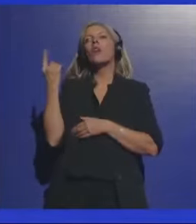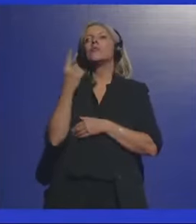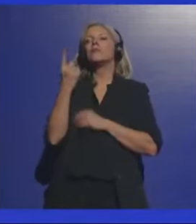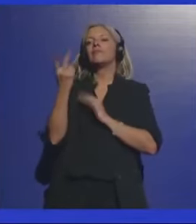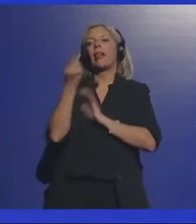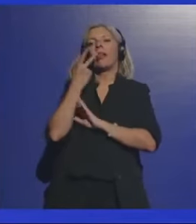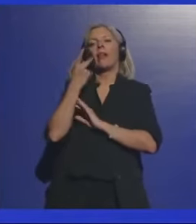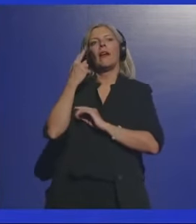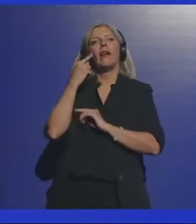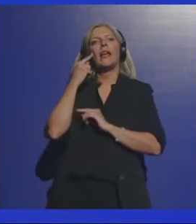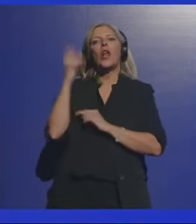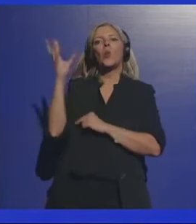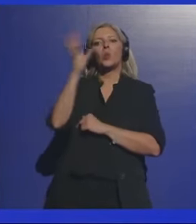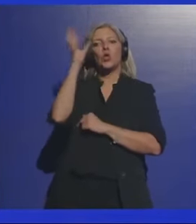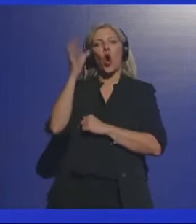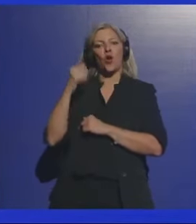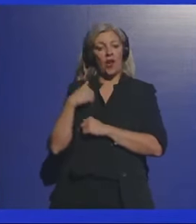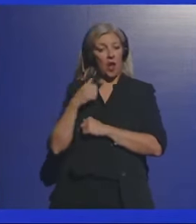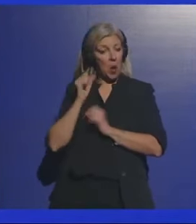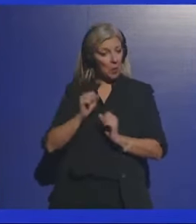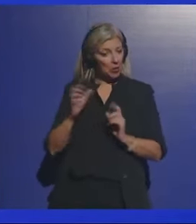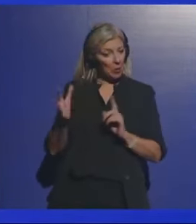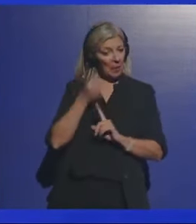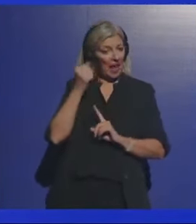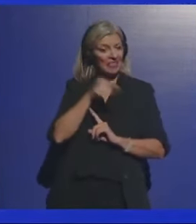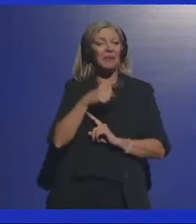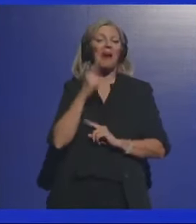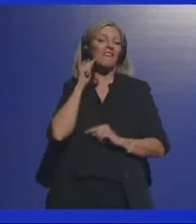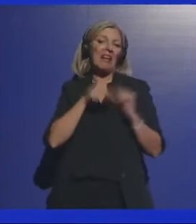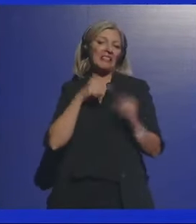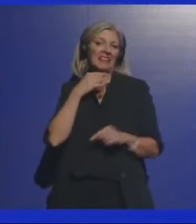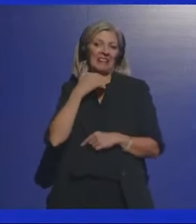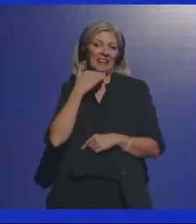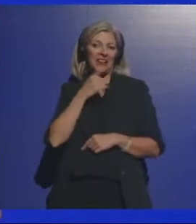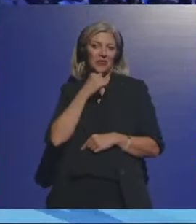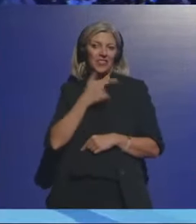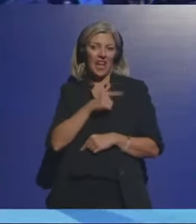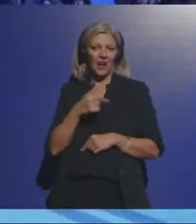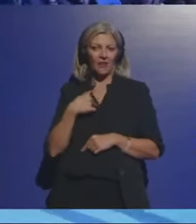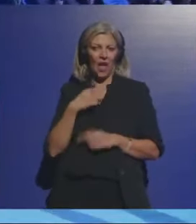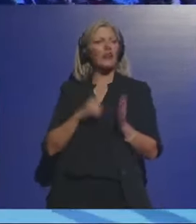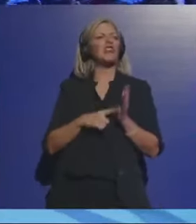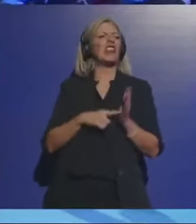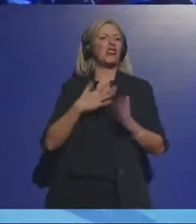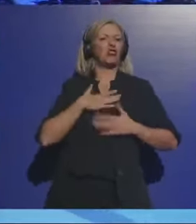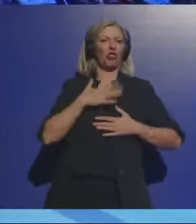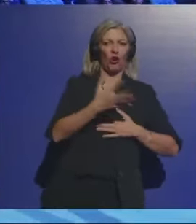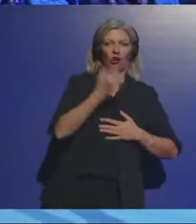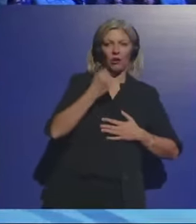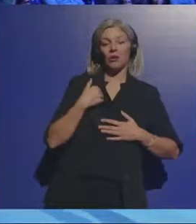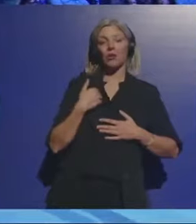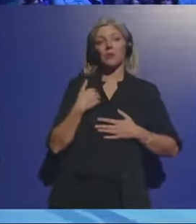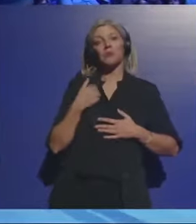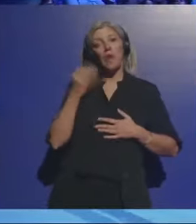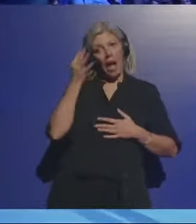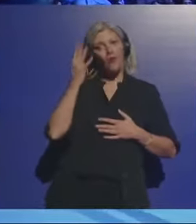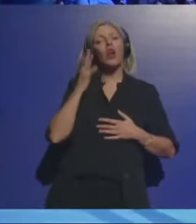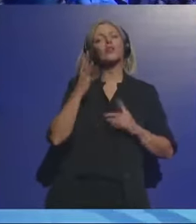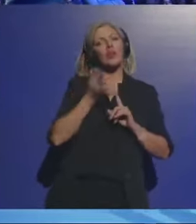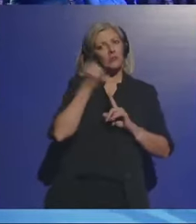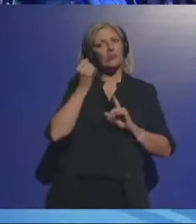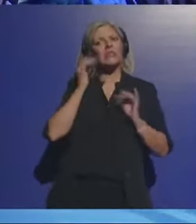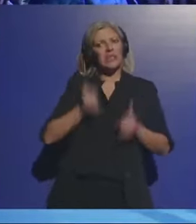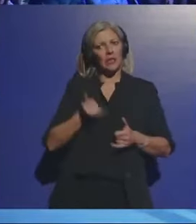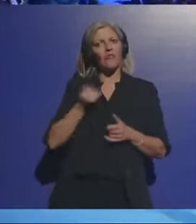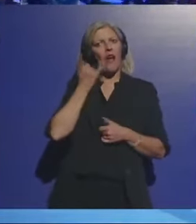le cose ci possono appartenere senza fare alcuna fatica quasi che ci aspettassero di diritto e probabilmente riusciamo anche a ottenerle con grande